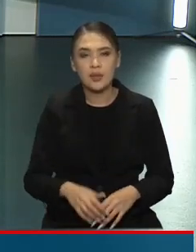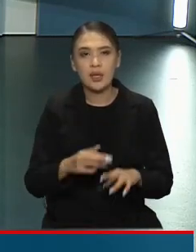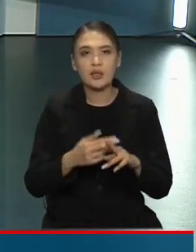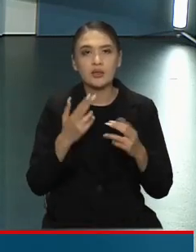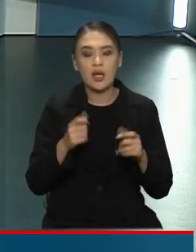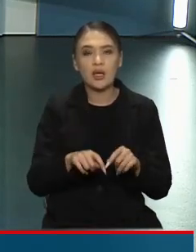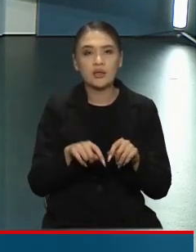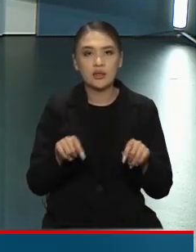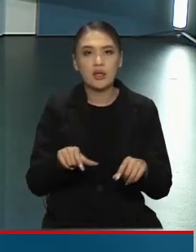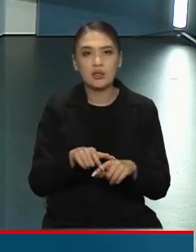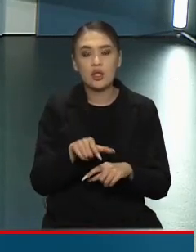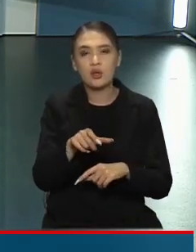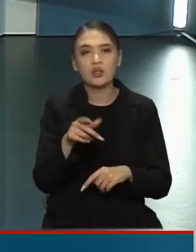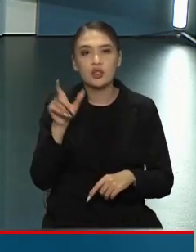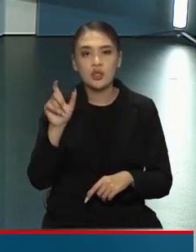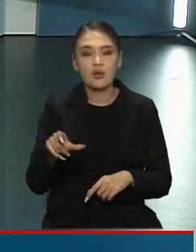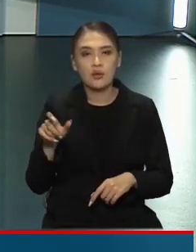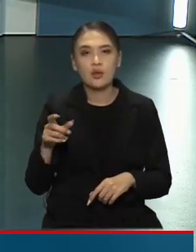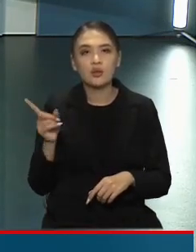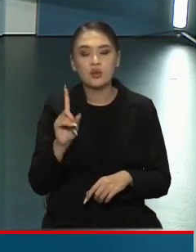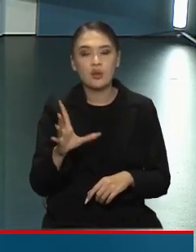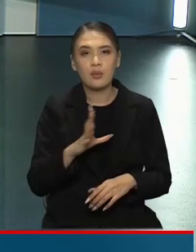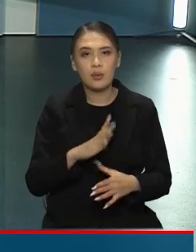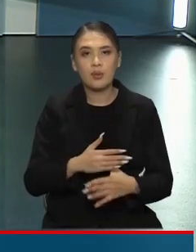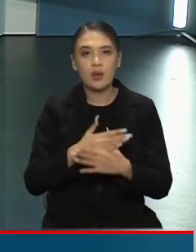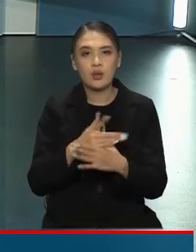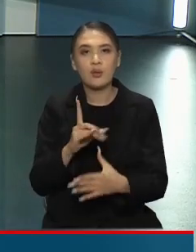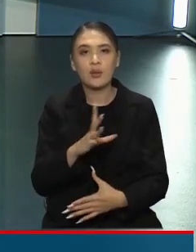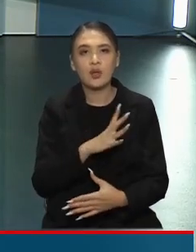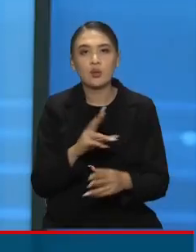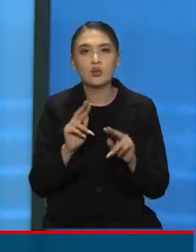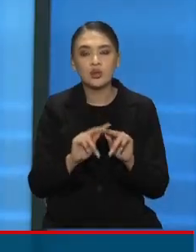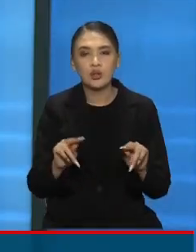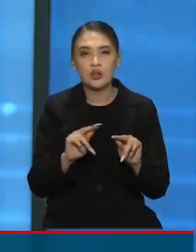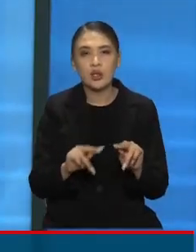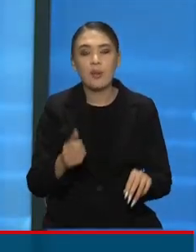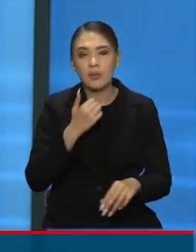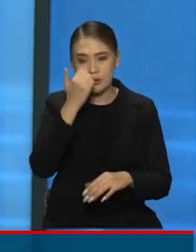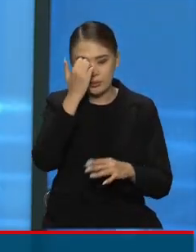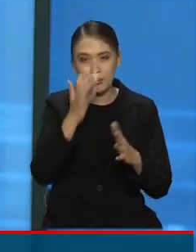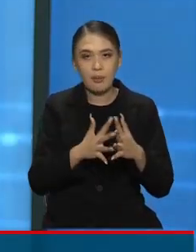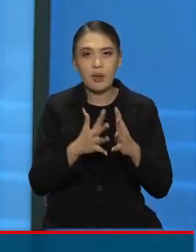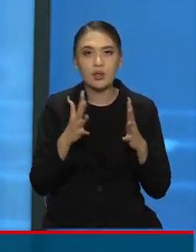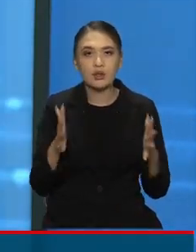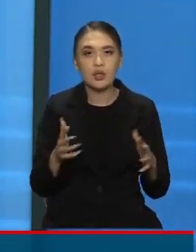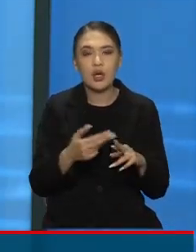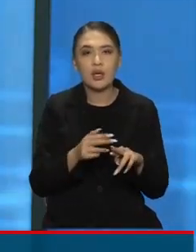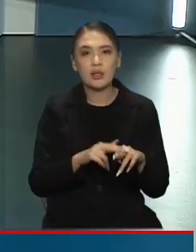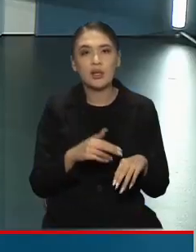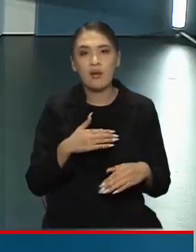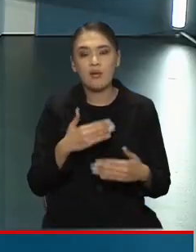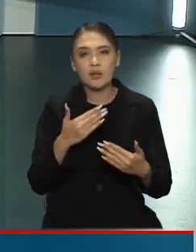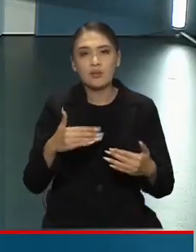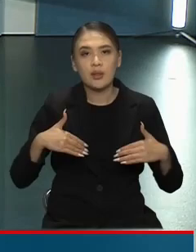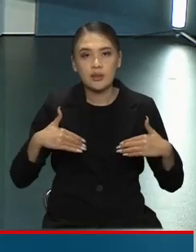открываешь дорогу человеку с помощью того, что ты был его учителем. Спасибо большое. Спасибо. Я вас еще раз